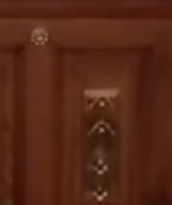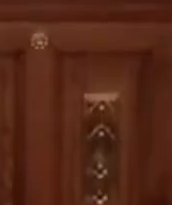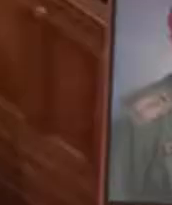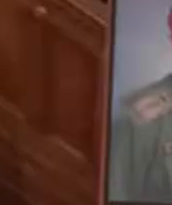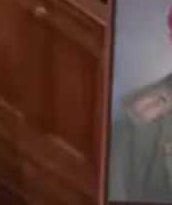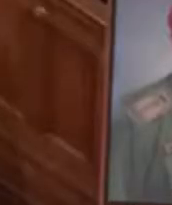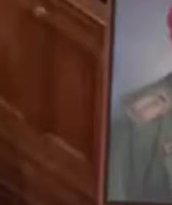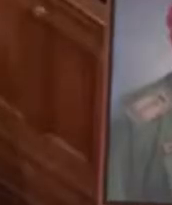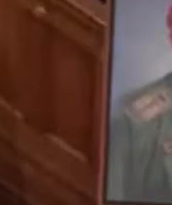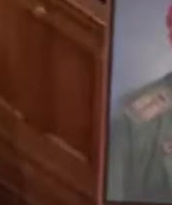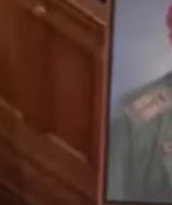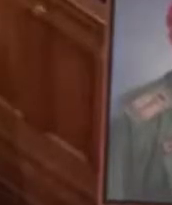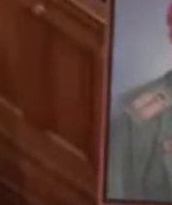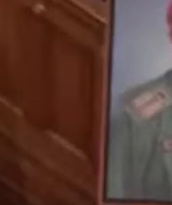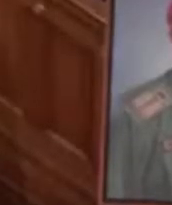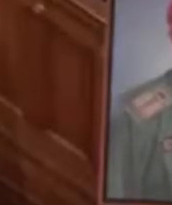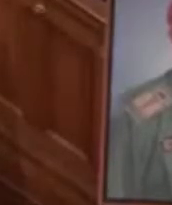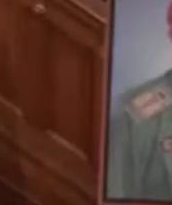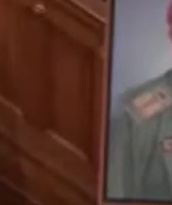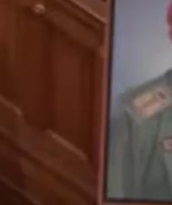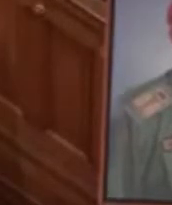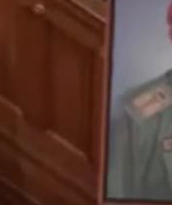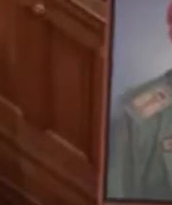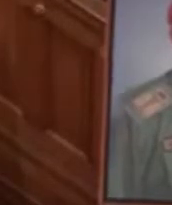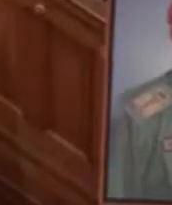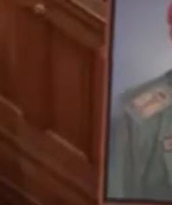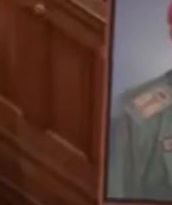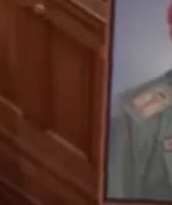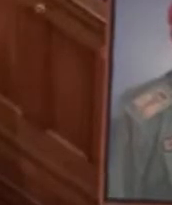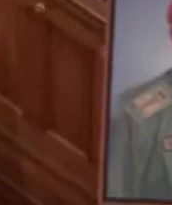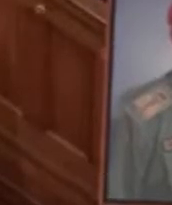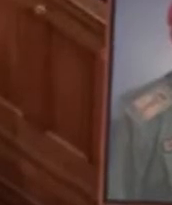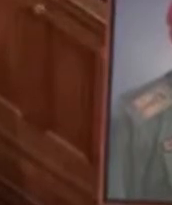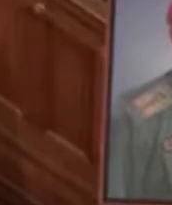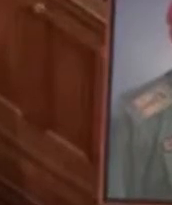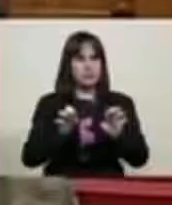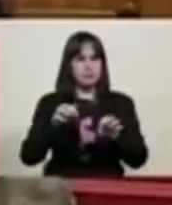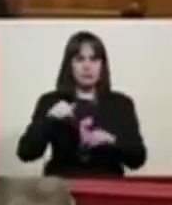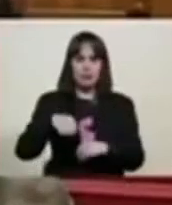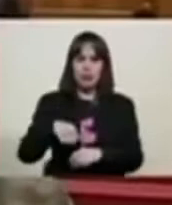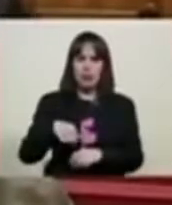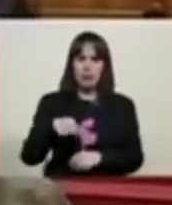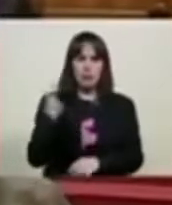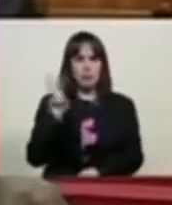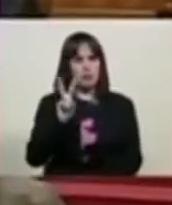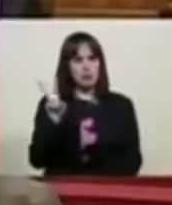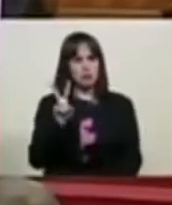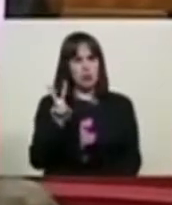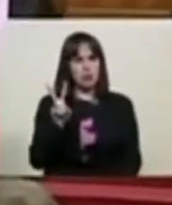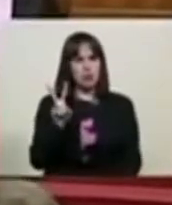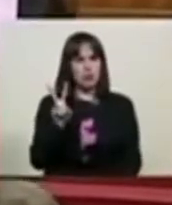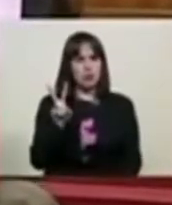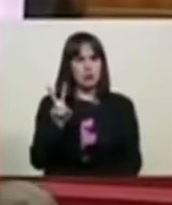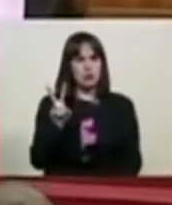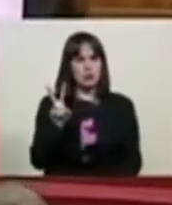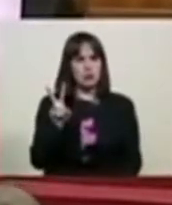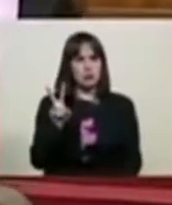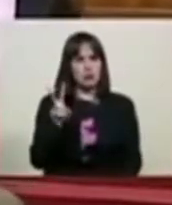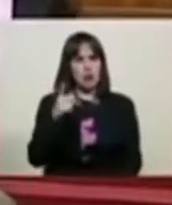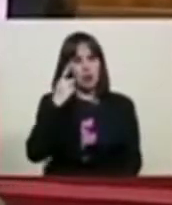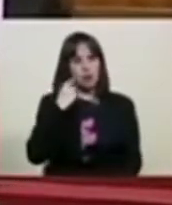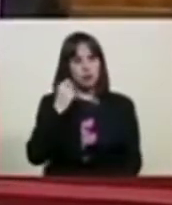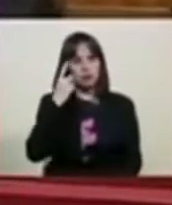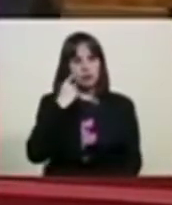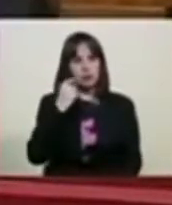presque jamais par les prévisions optimistes avancées par les planificateurs de guerre. Mais, même en l'absence d'invasion ou de coup d'État,